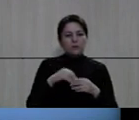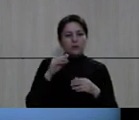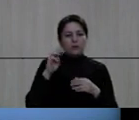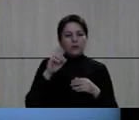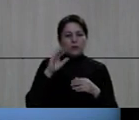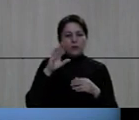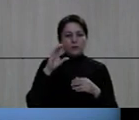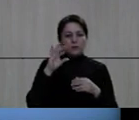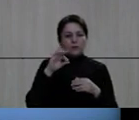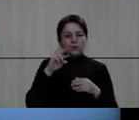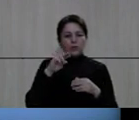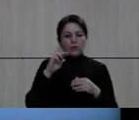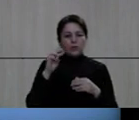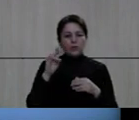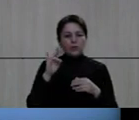tavsiyanoma,